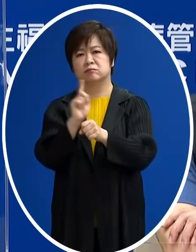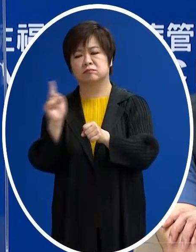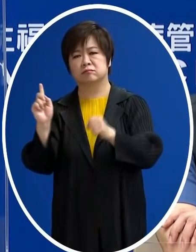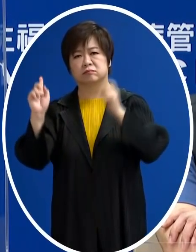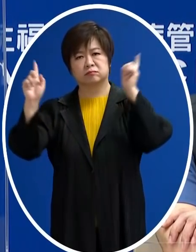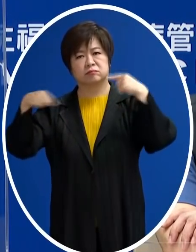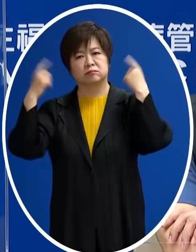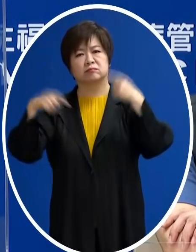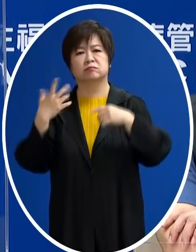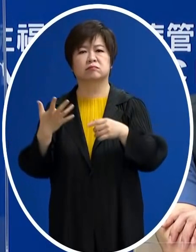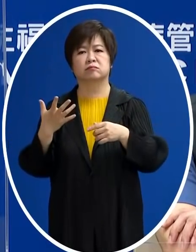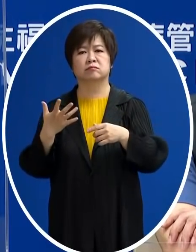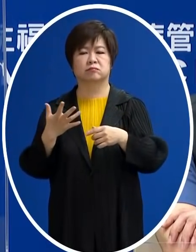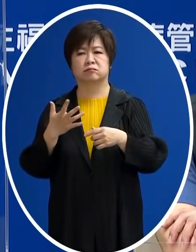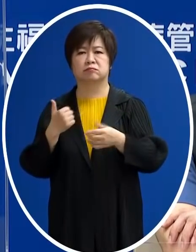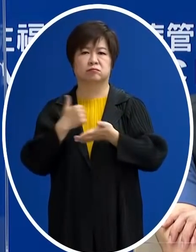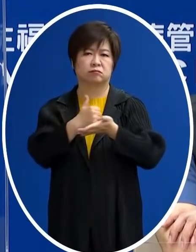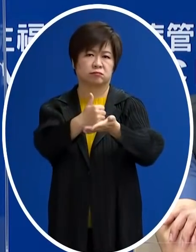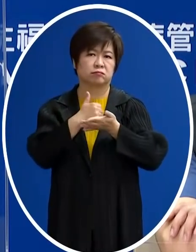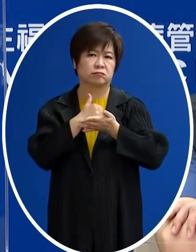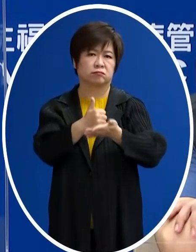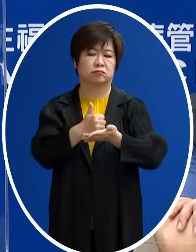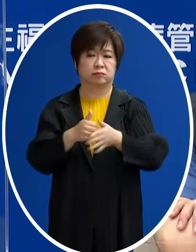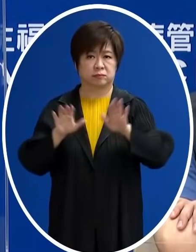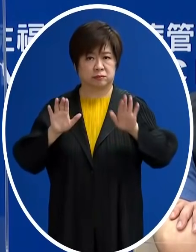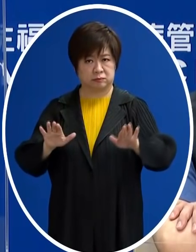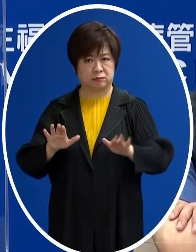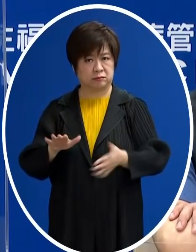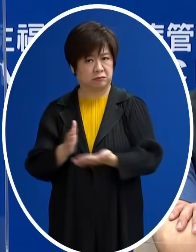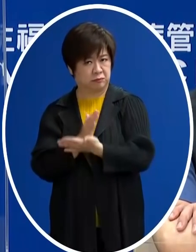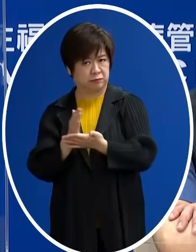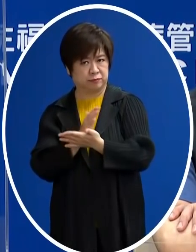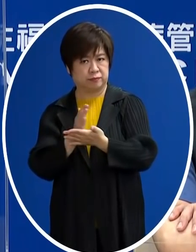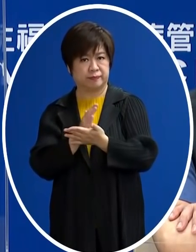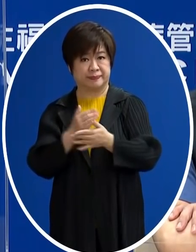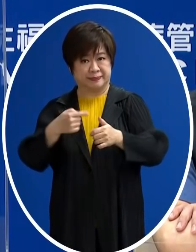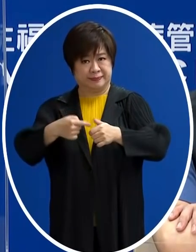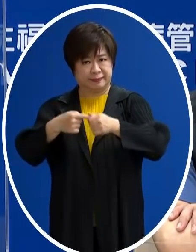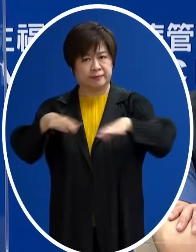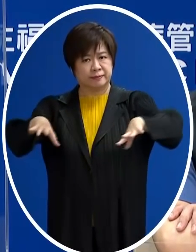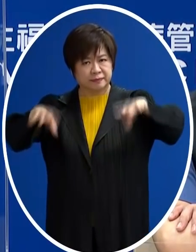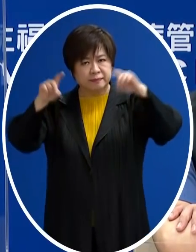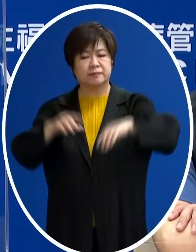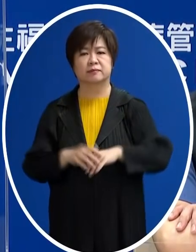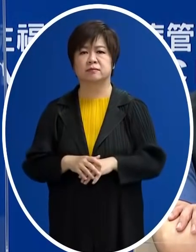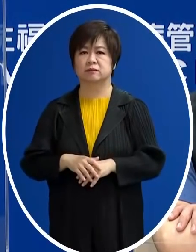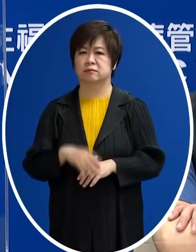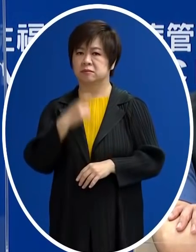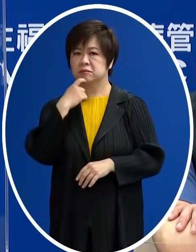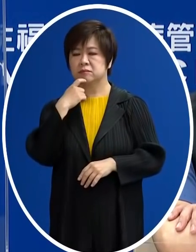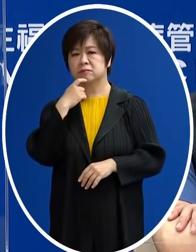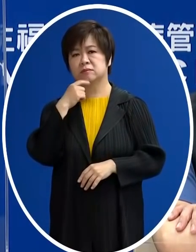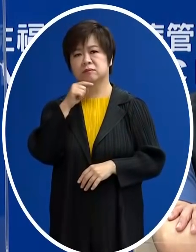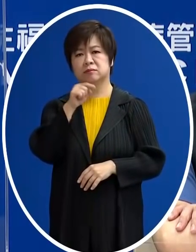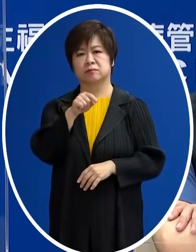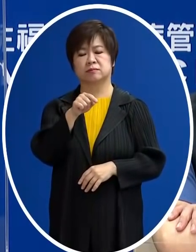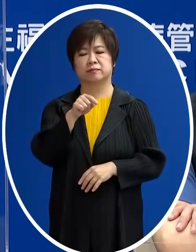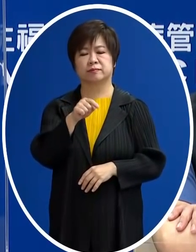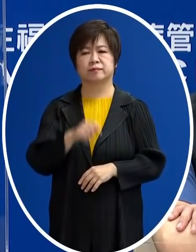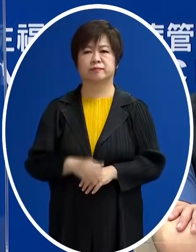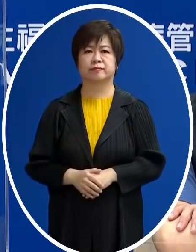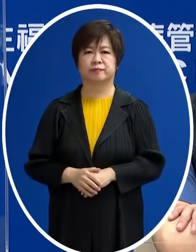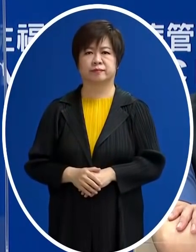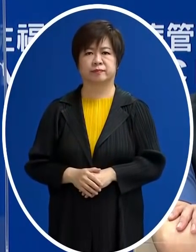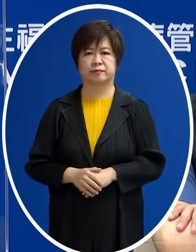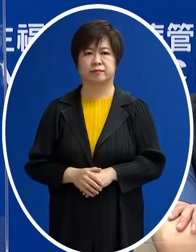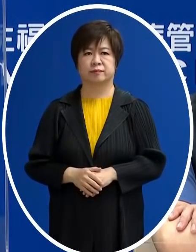在他们。所以目前来讲，大概初判的哈，应该说初判比较有可能是从这个